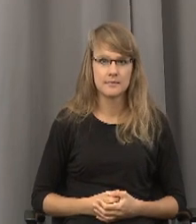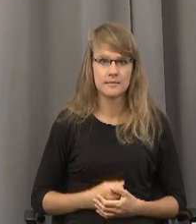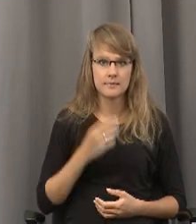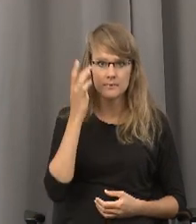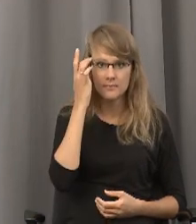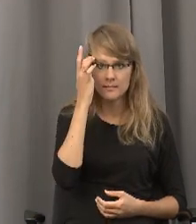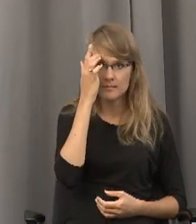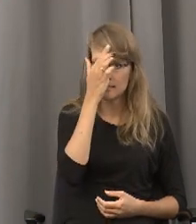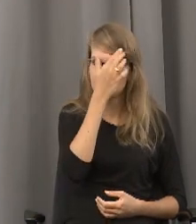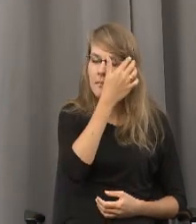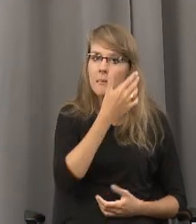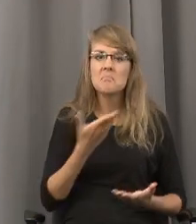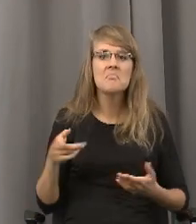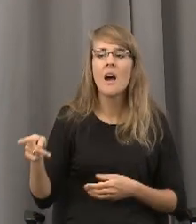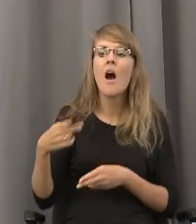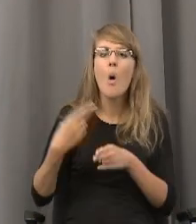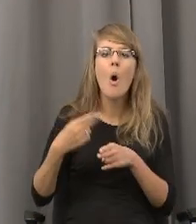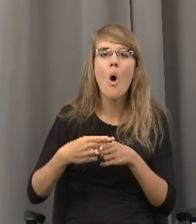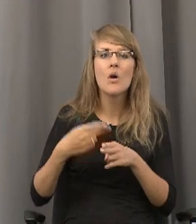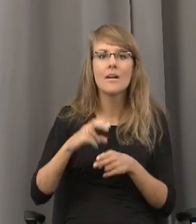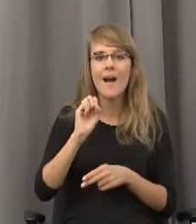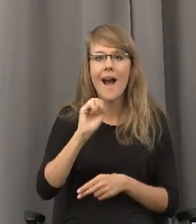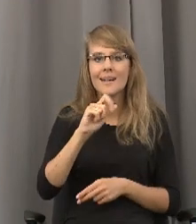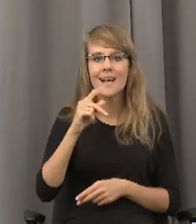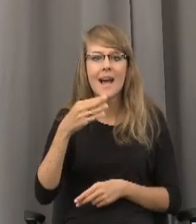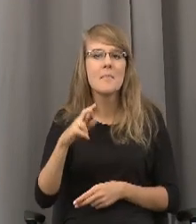I ile osób choruje na chorobę Alzheimera?